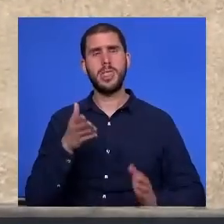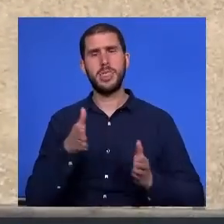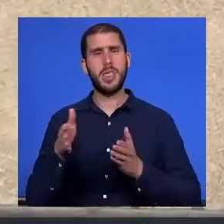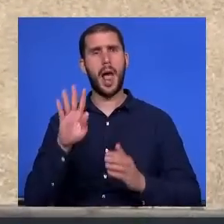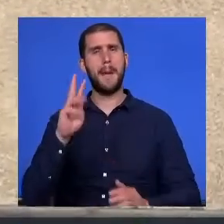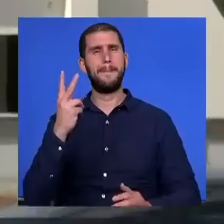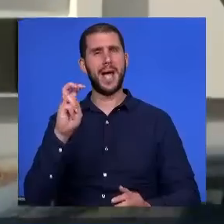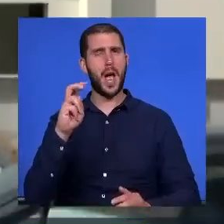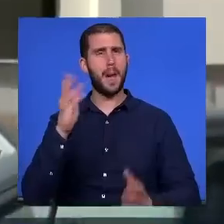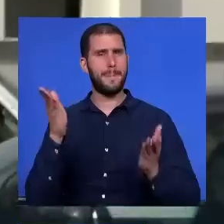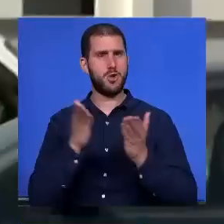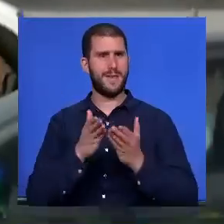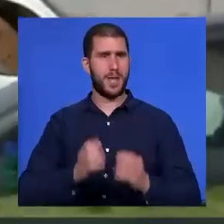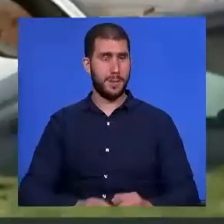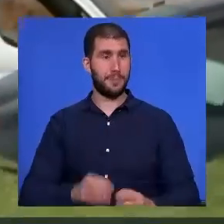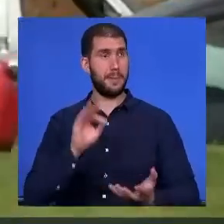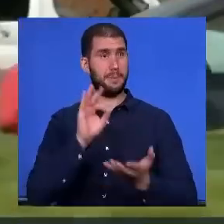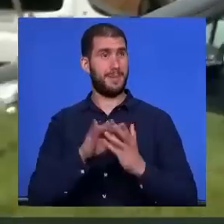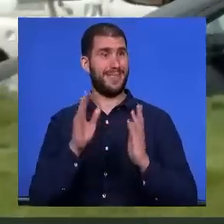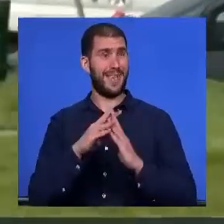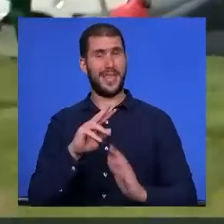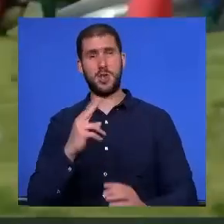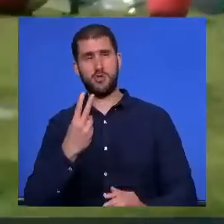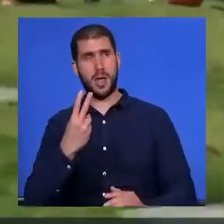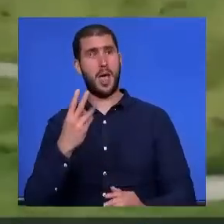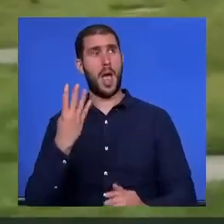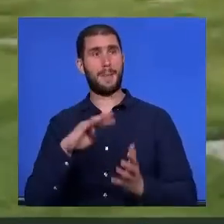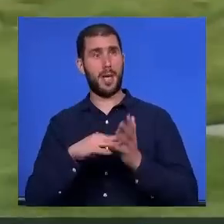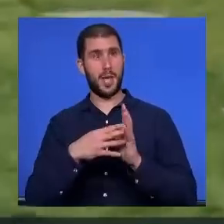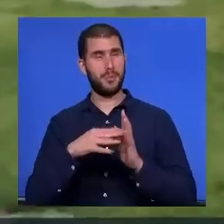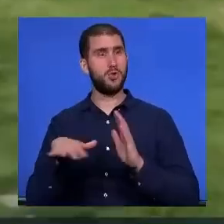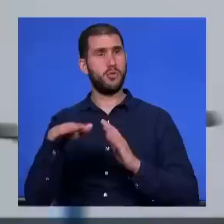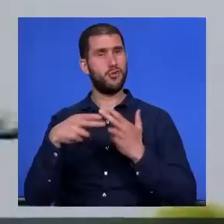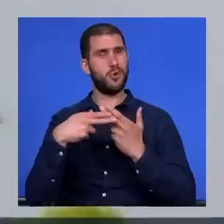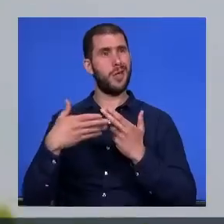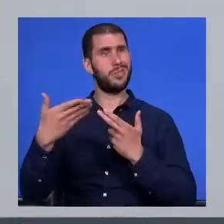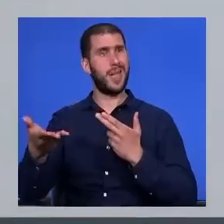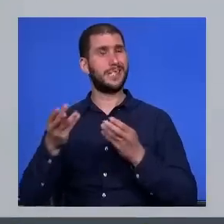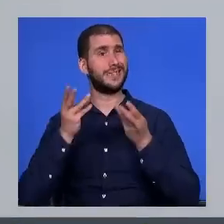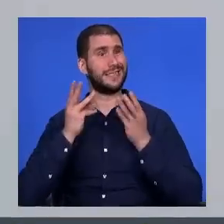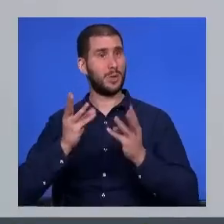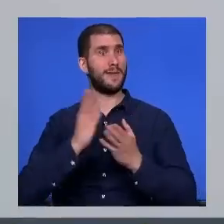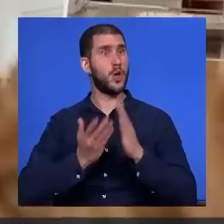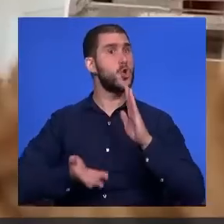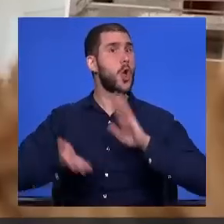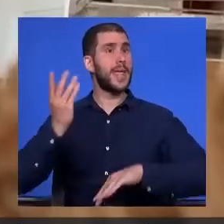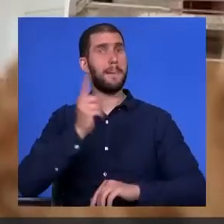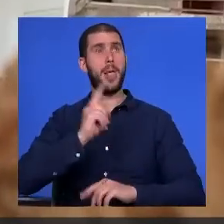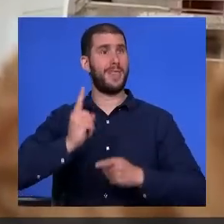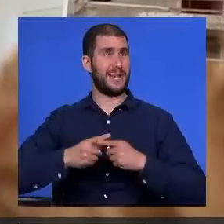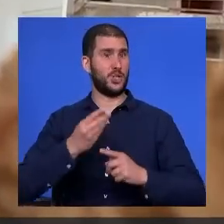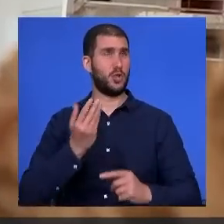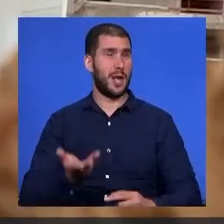בקע בבאר שבע. בזמן שדירת יד שנייה בת ארבעה חדרים בשכנה מופגזת סדרות כבר עולה יותר ממיליון וחצי